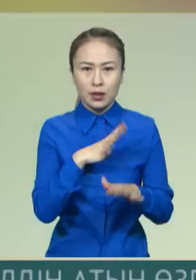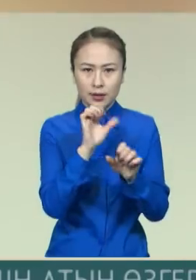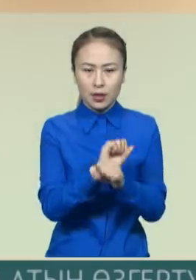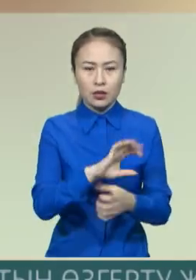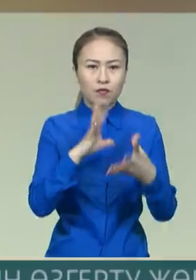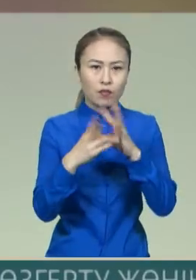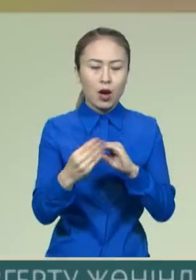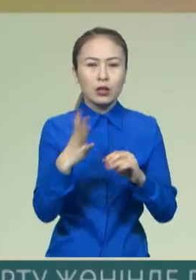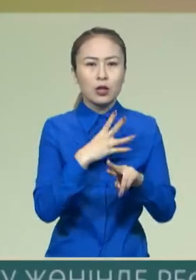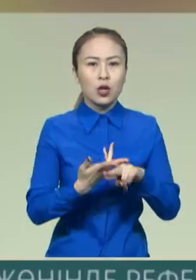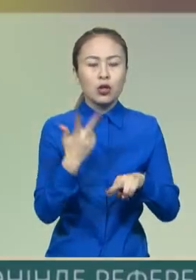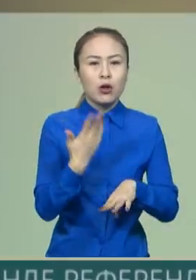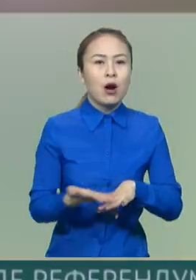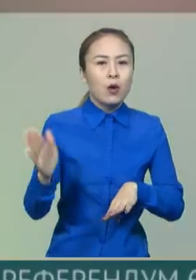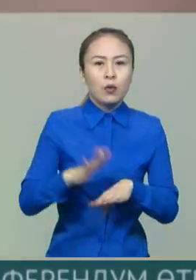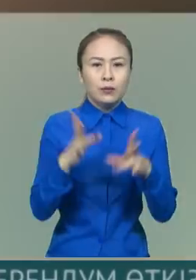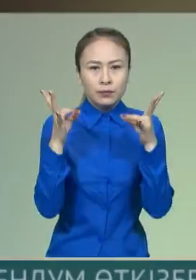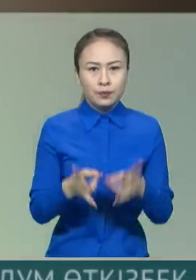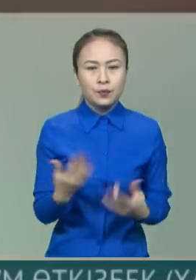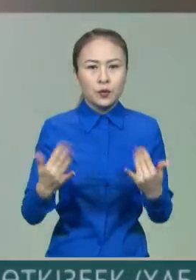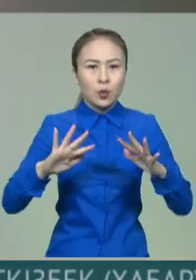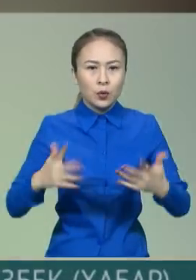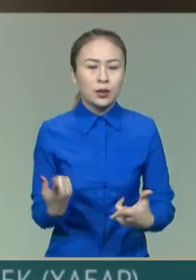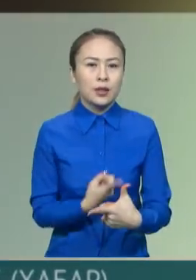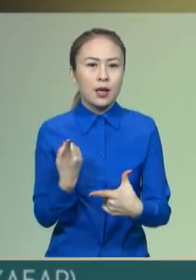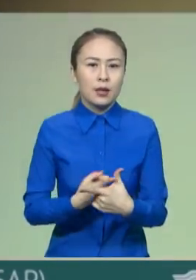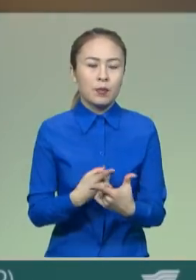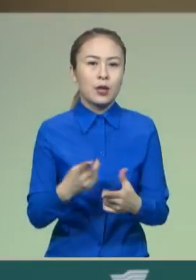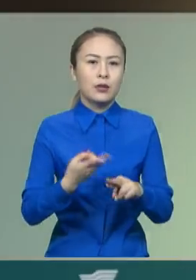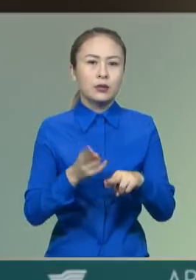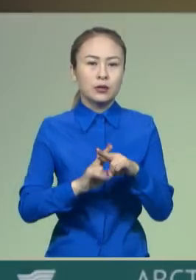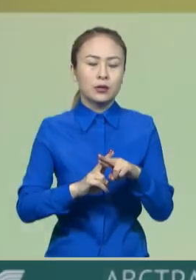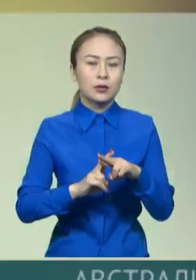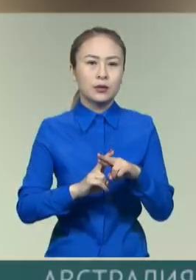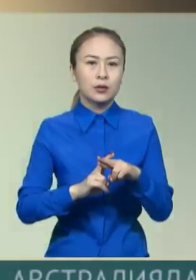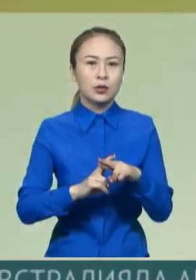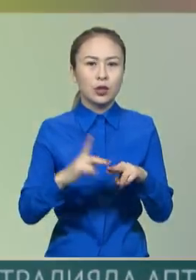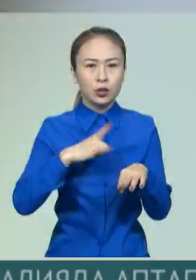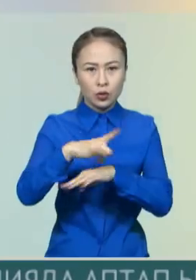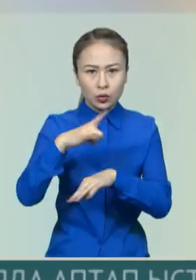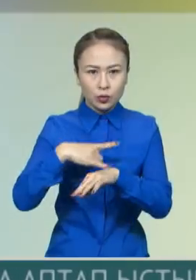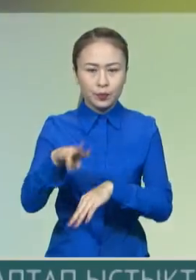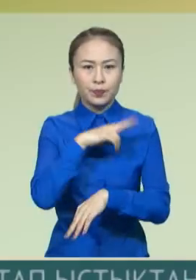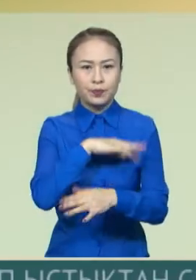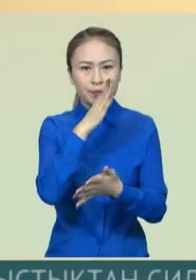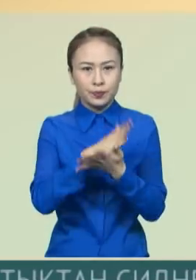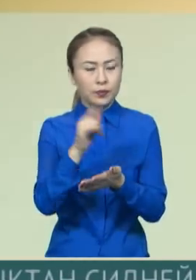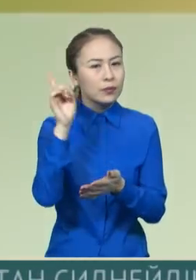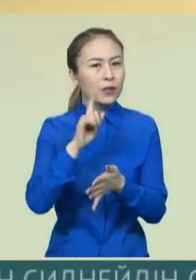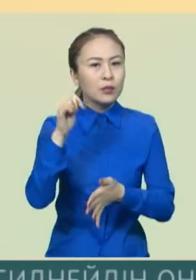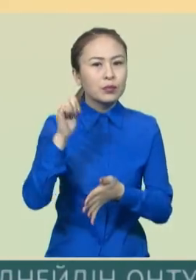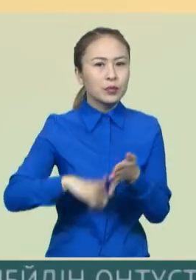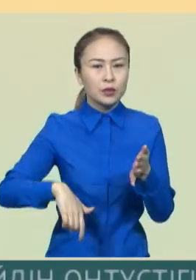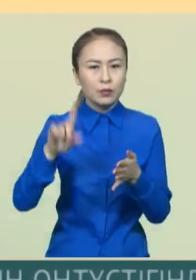шеккендердің үшеуі ауыр жарақат алды. Қазір оқиға орнында жедел жәрдем, құтқарушылар мен үш тікұшақ жұмыс істеп жатыр. Әзірге апаттың